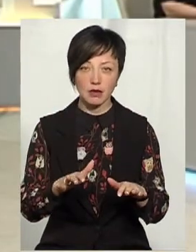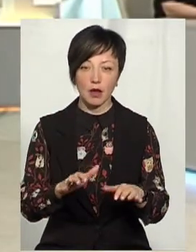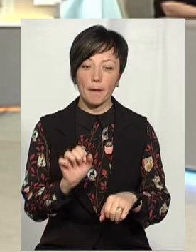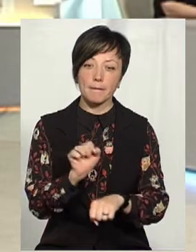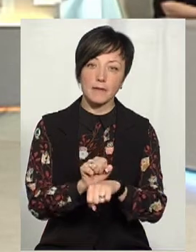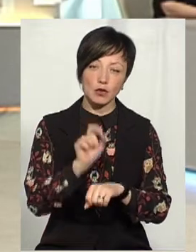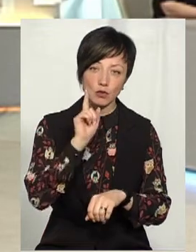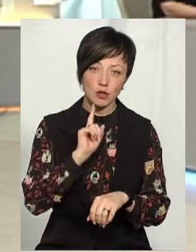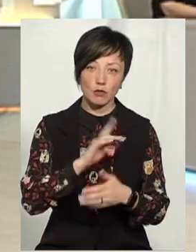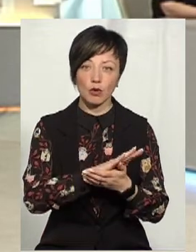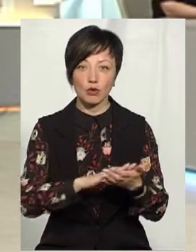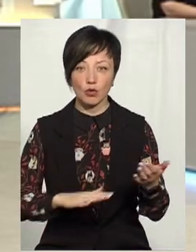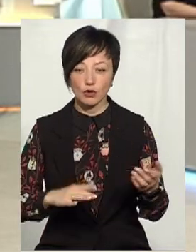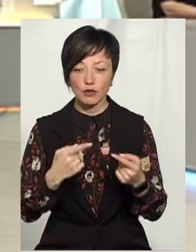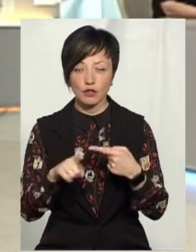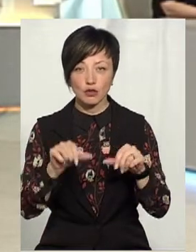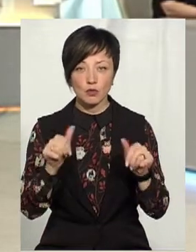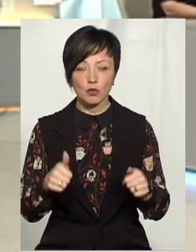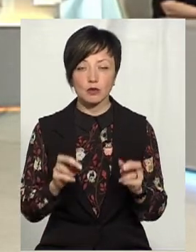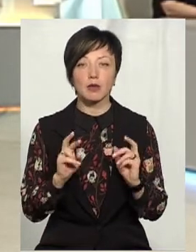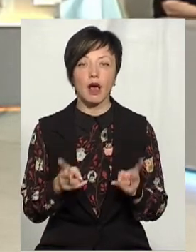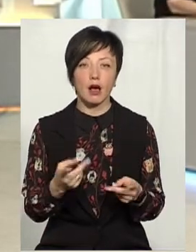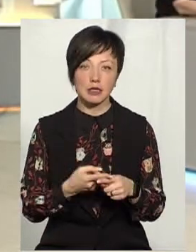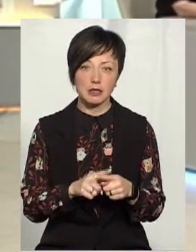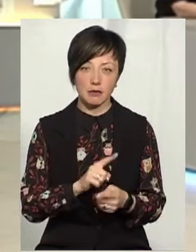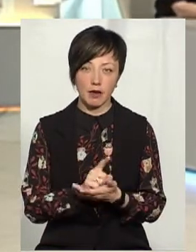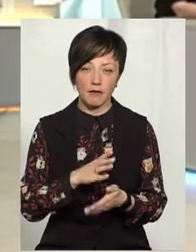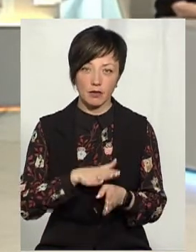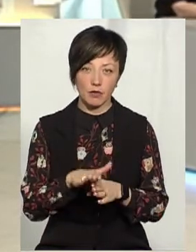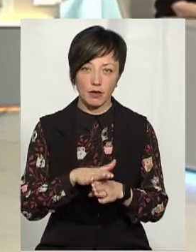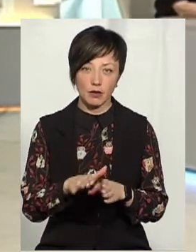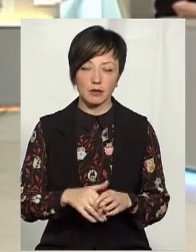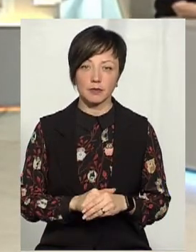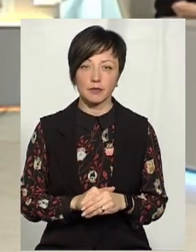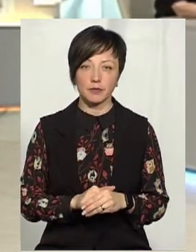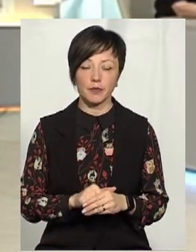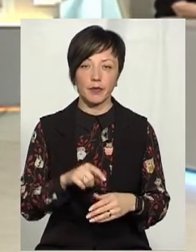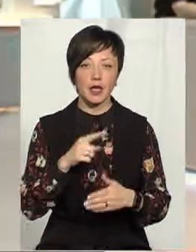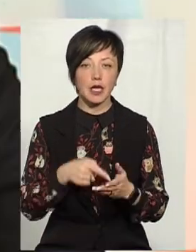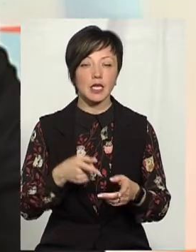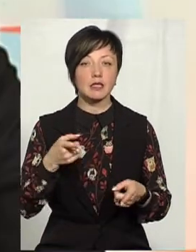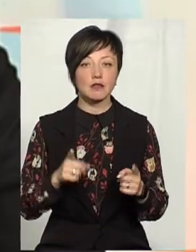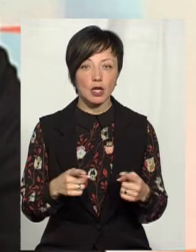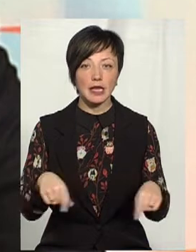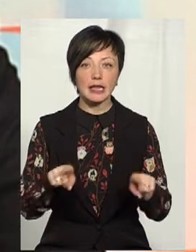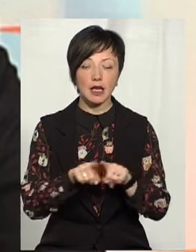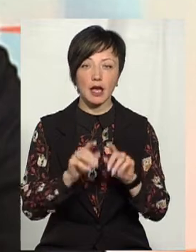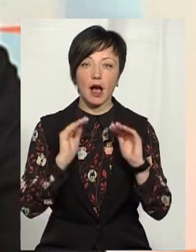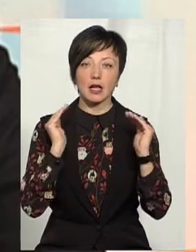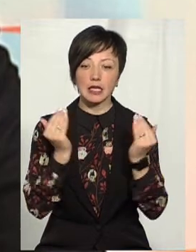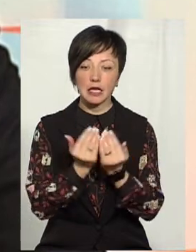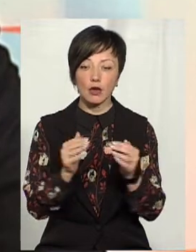чином призупиняється чи продовжується в інший спосіб? Як це має відбуватися? Звичайно, такі